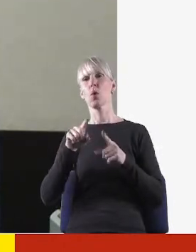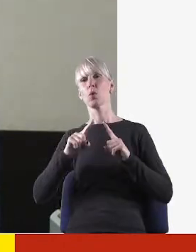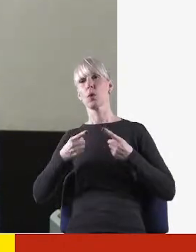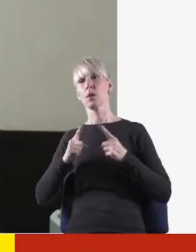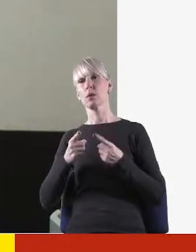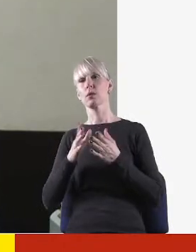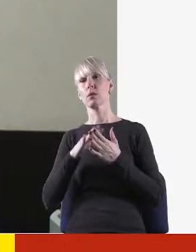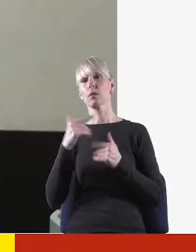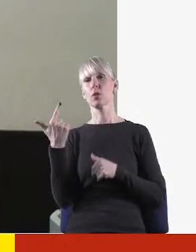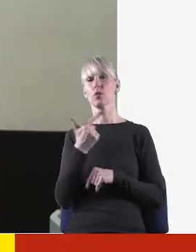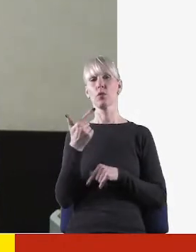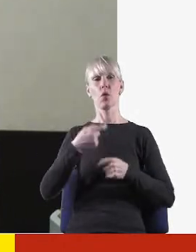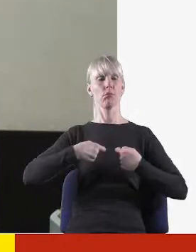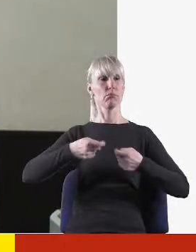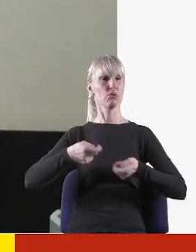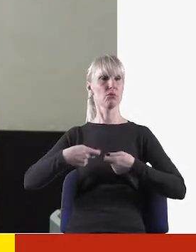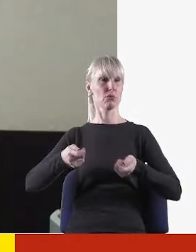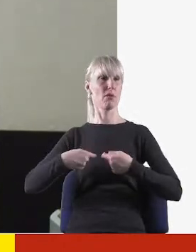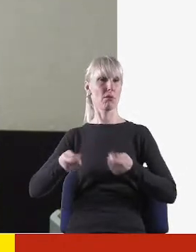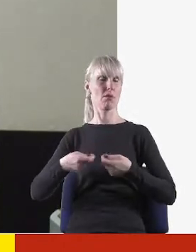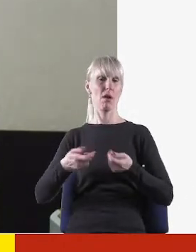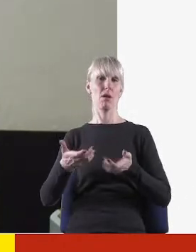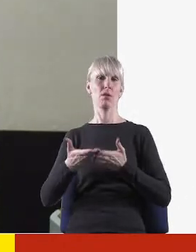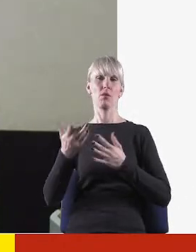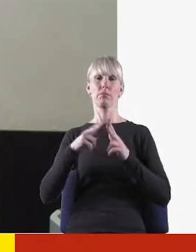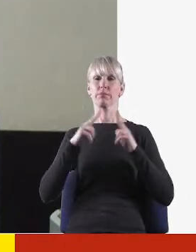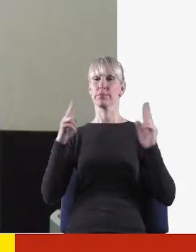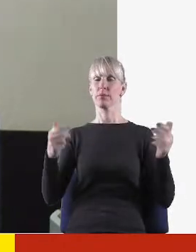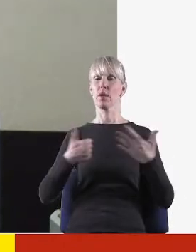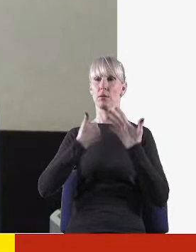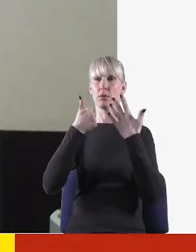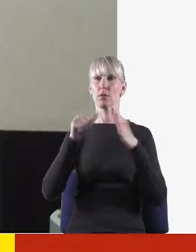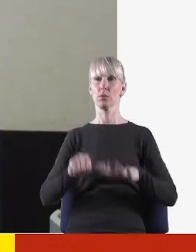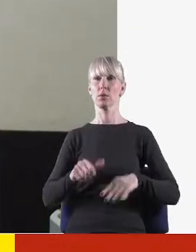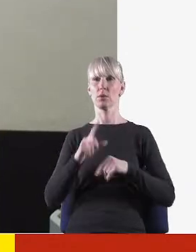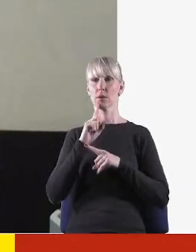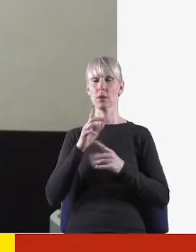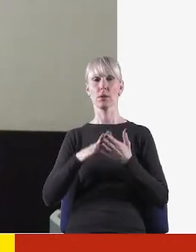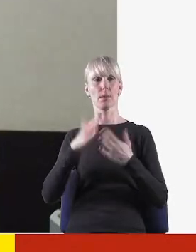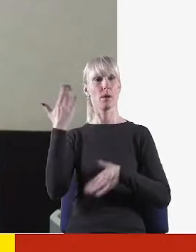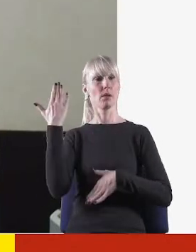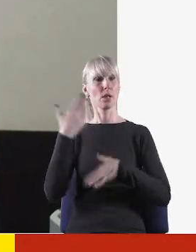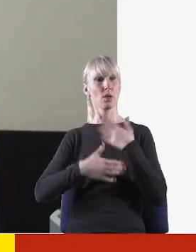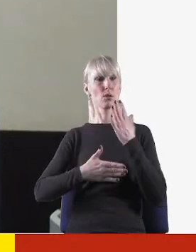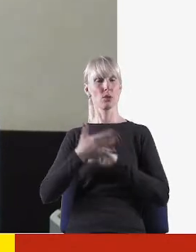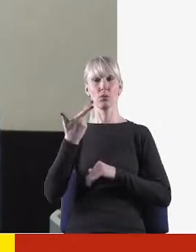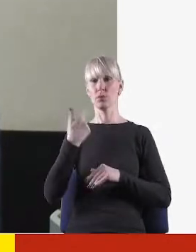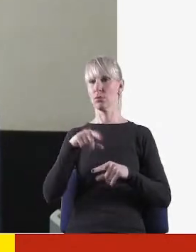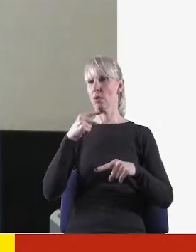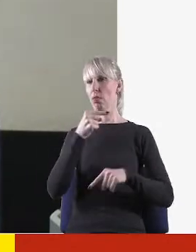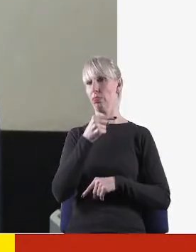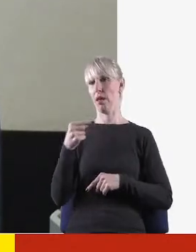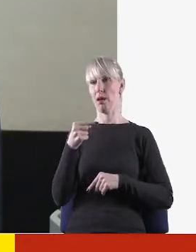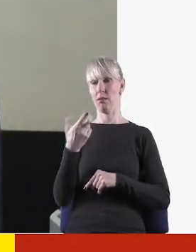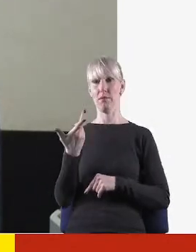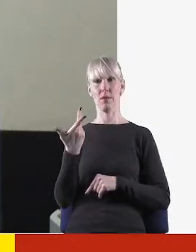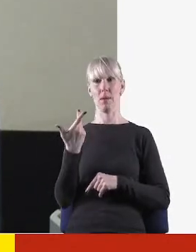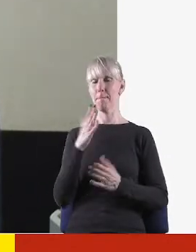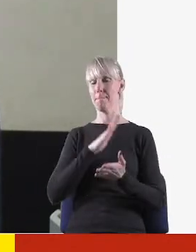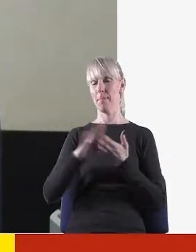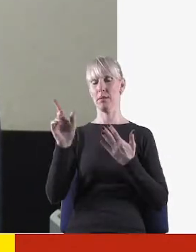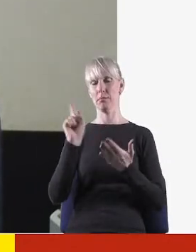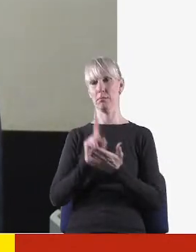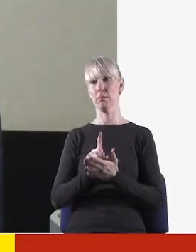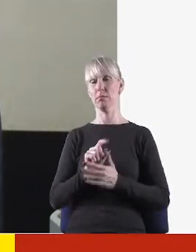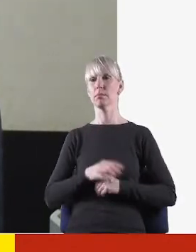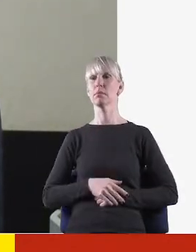dwóch przetargów w ciągu ostatnich 6 miesięcy dwukrotnie zakończyły się przetargami negatywnymi. Tak samo